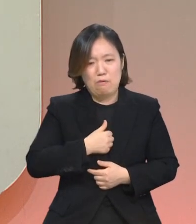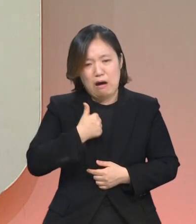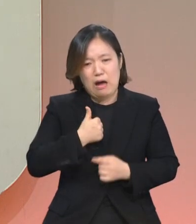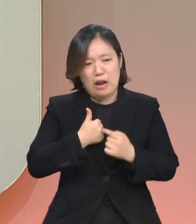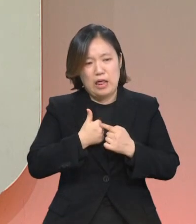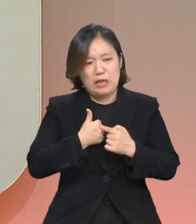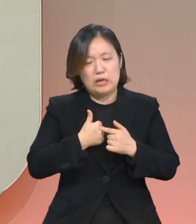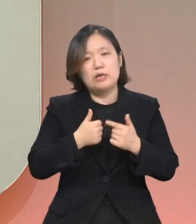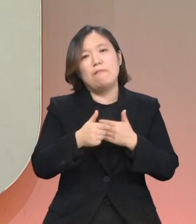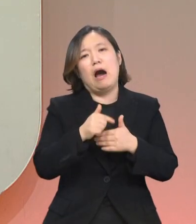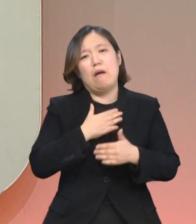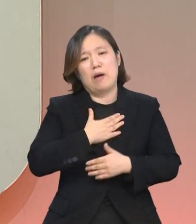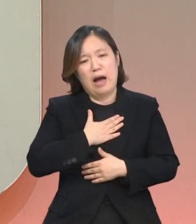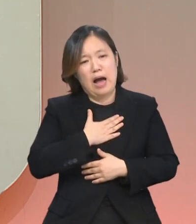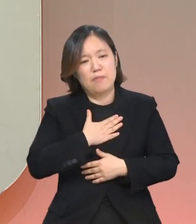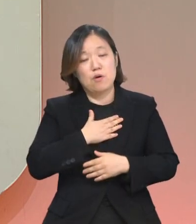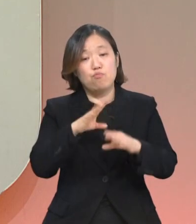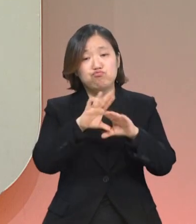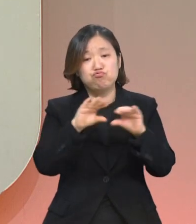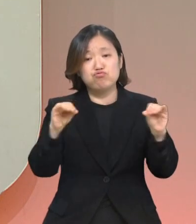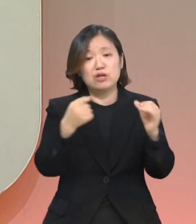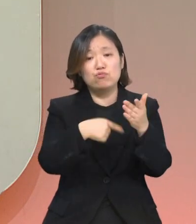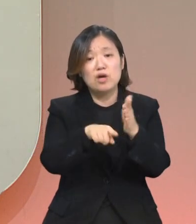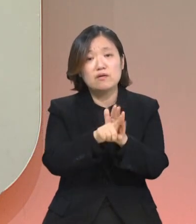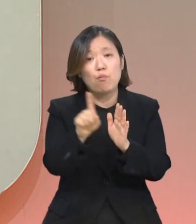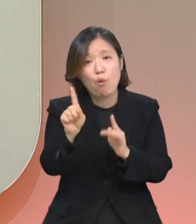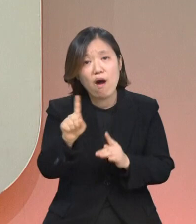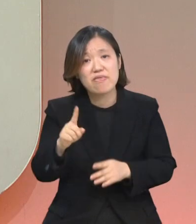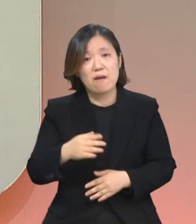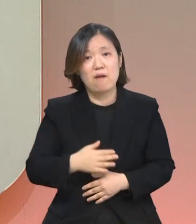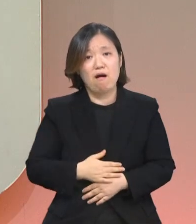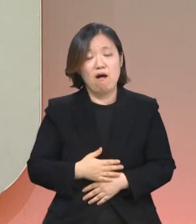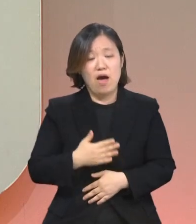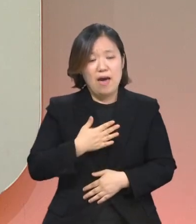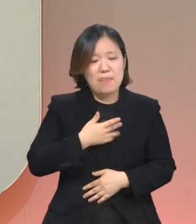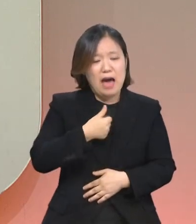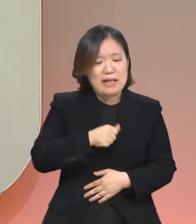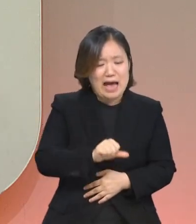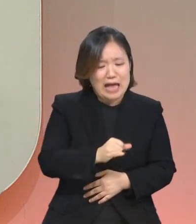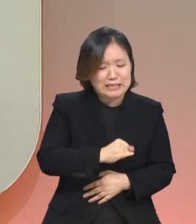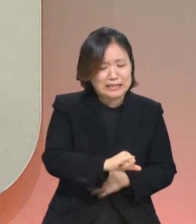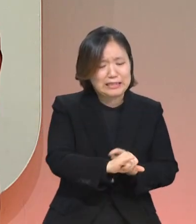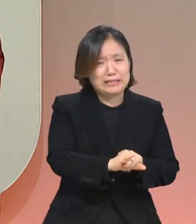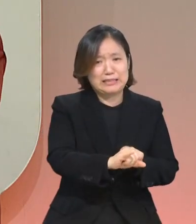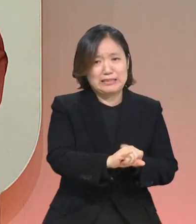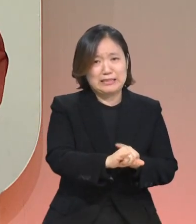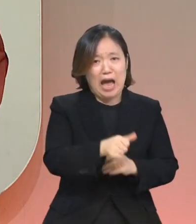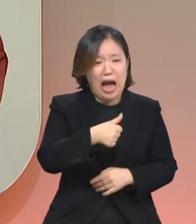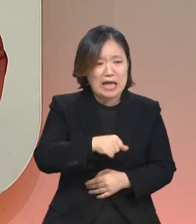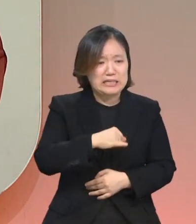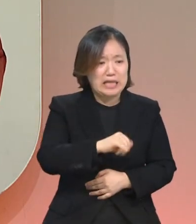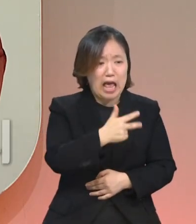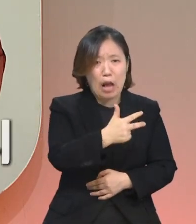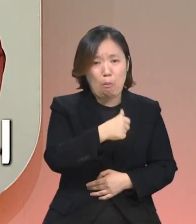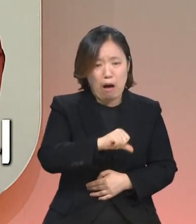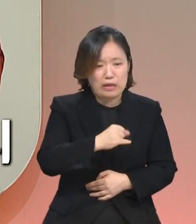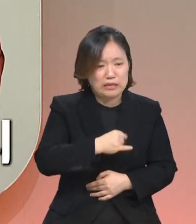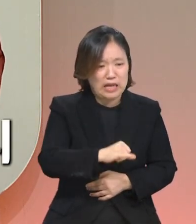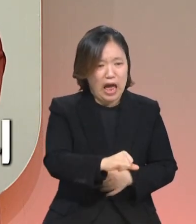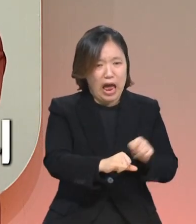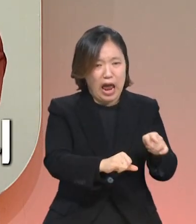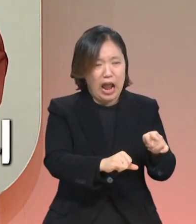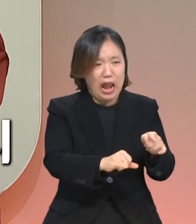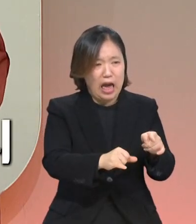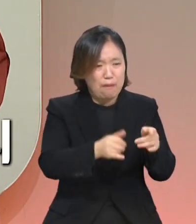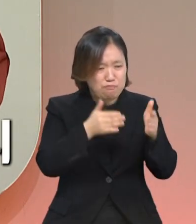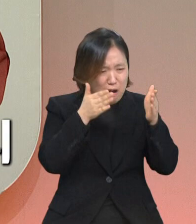감정을 해소하기 위해서 오로지 자식들한테 모든 걸 다 투자했대요 오로지